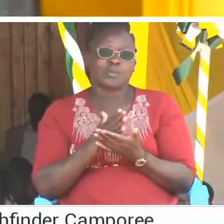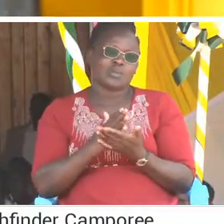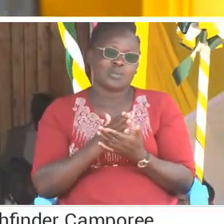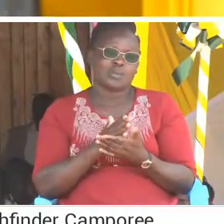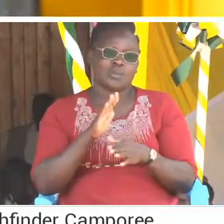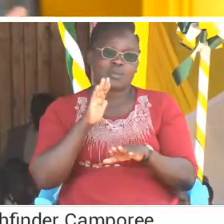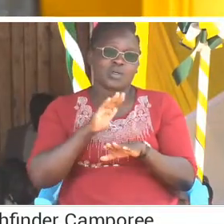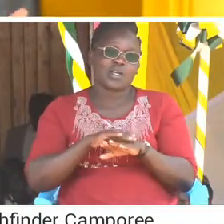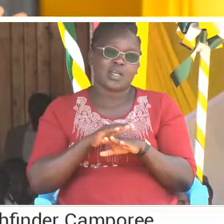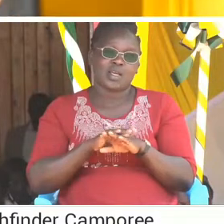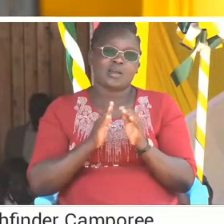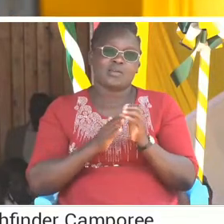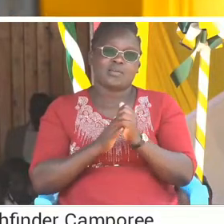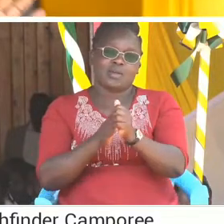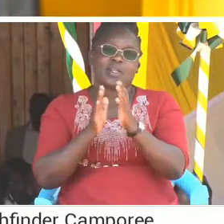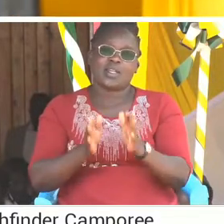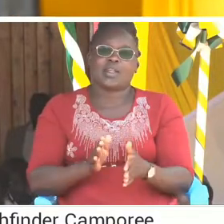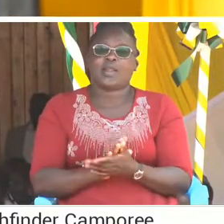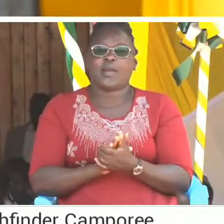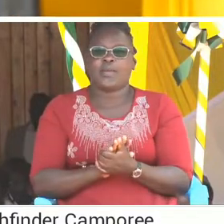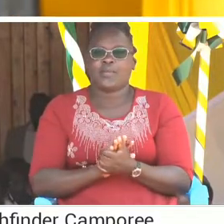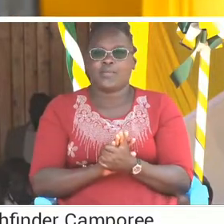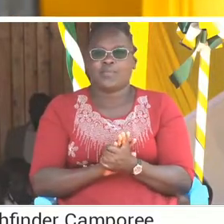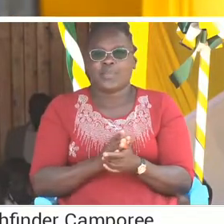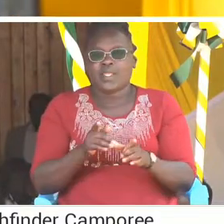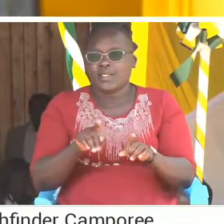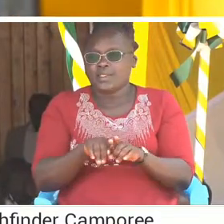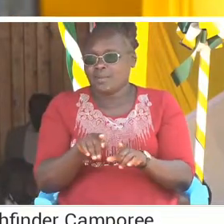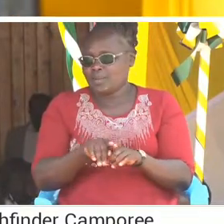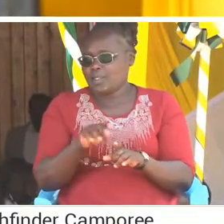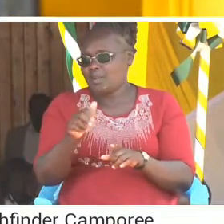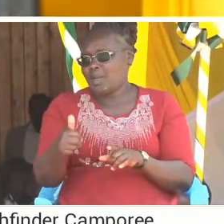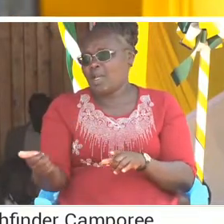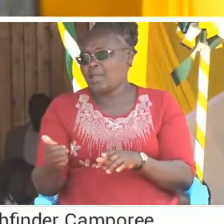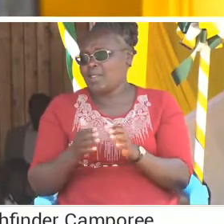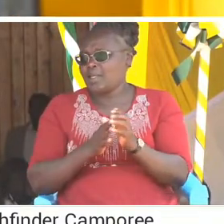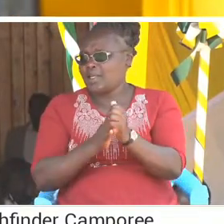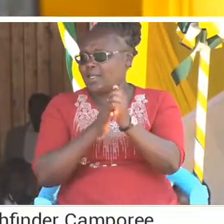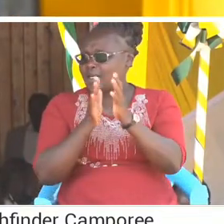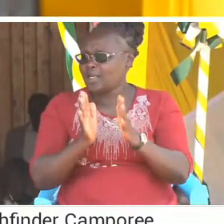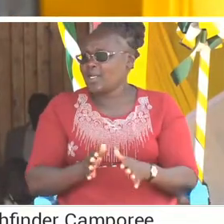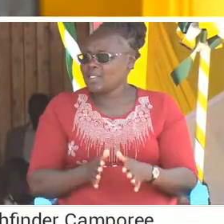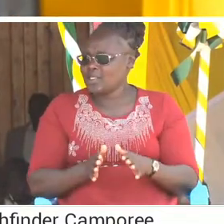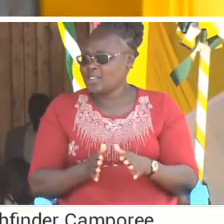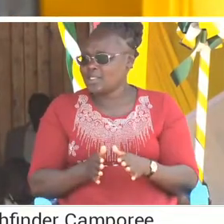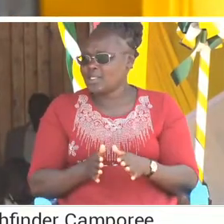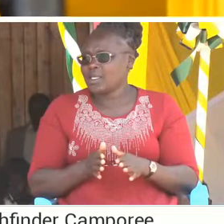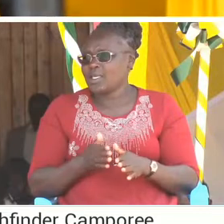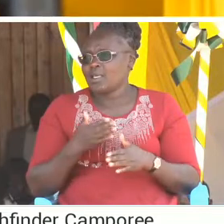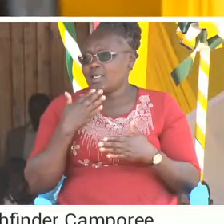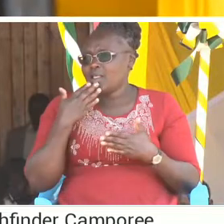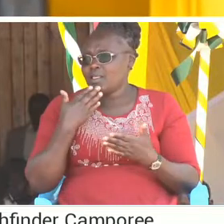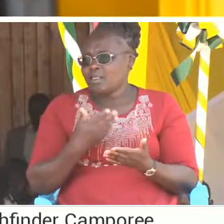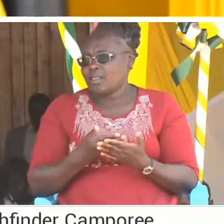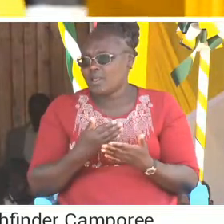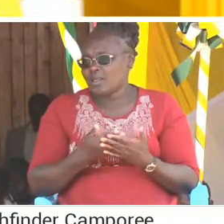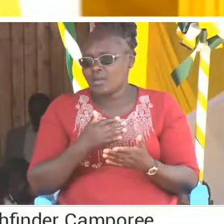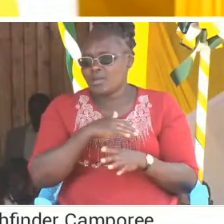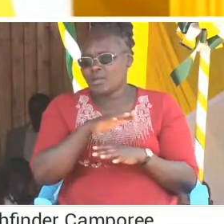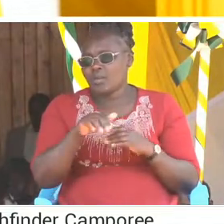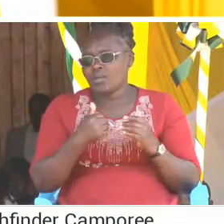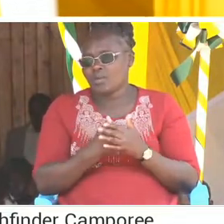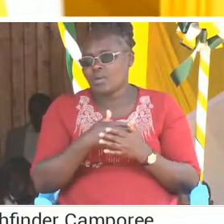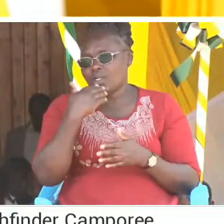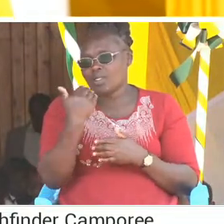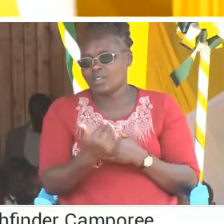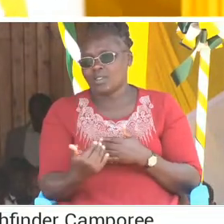na viongozi wote wa kina Jona Lelei na watoto wote wetu.